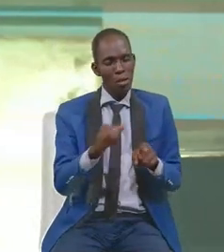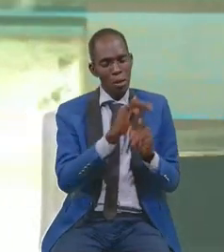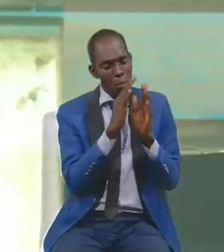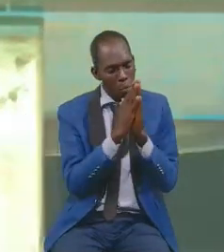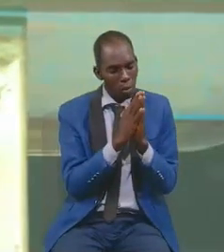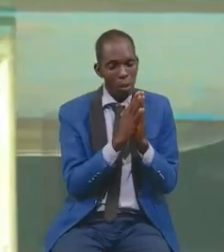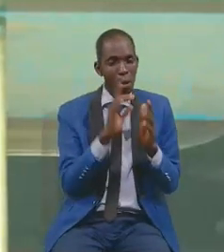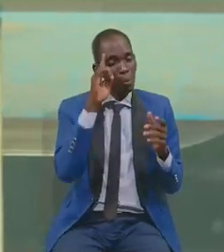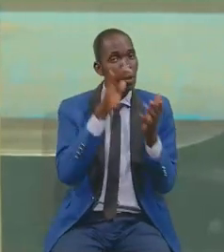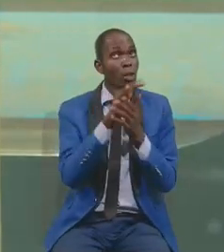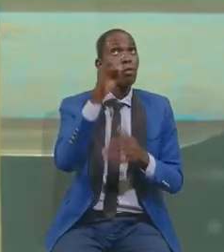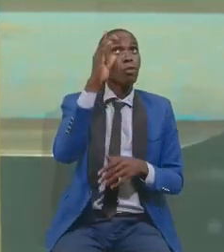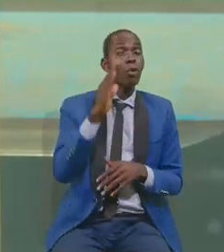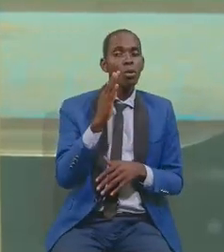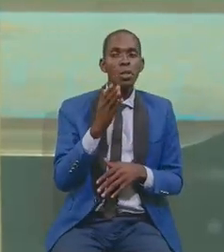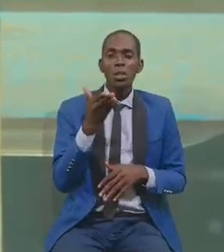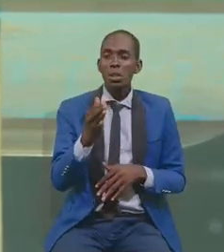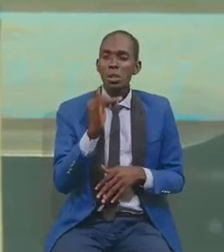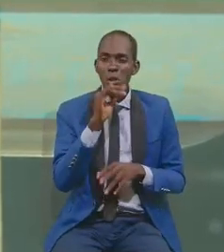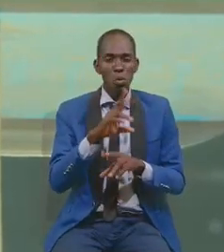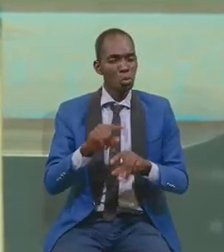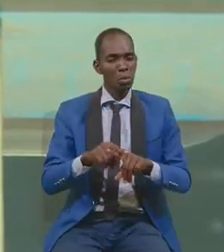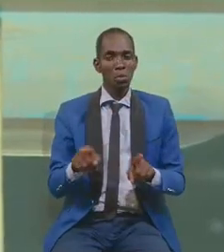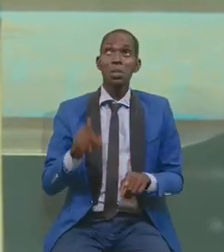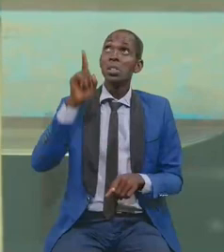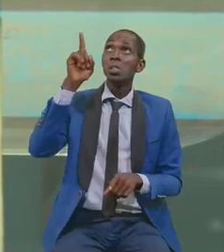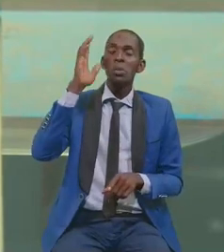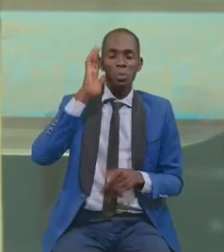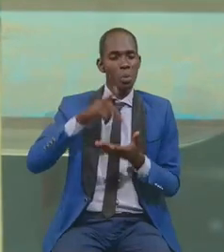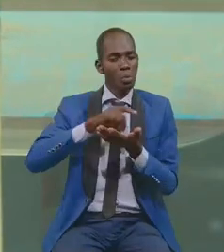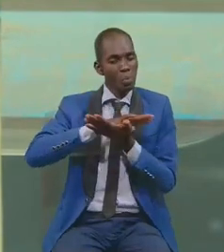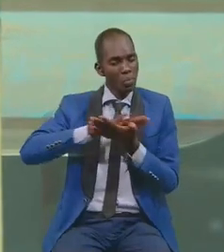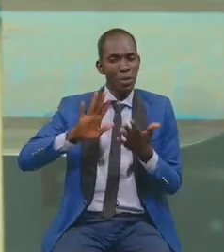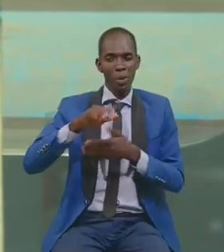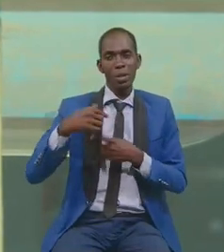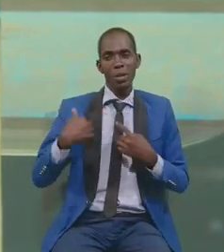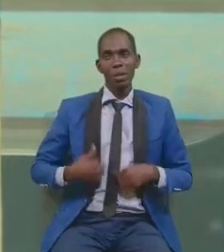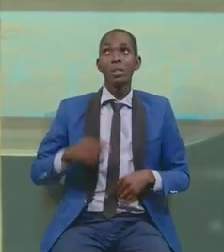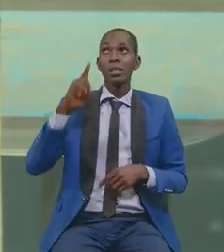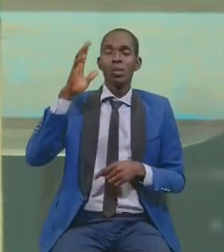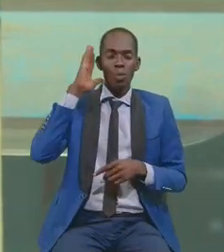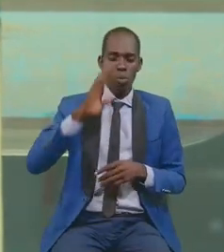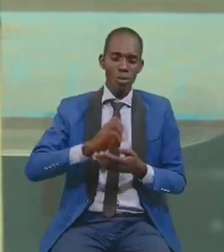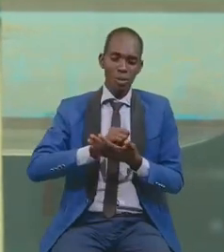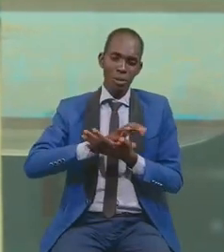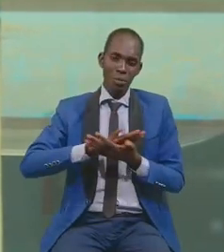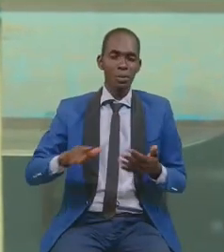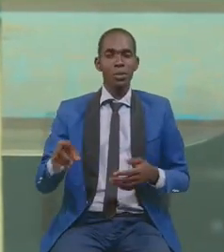aucune différence. Quand il va vous purifier, il va vous sanctifier.